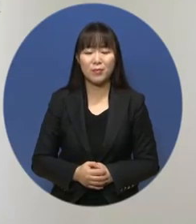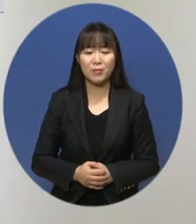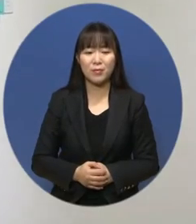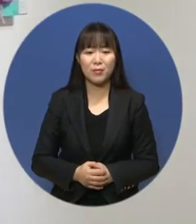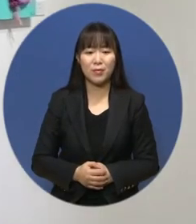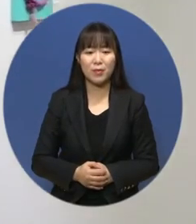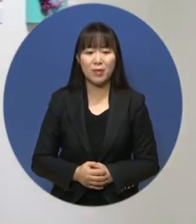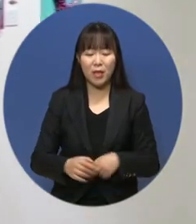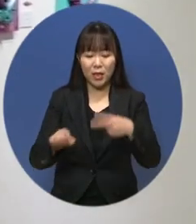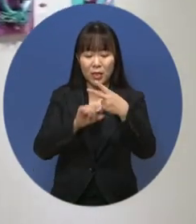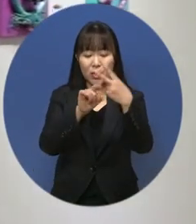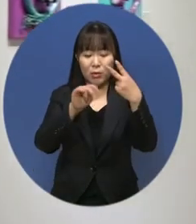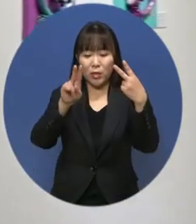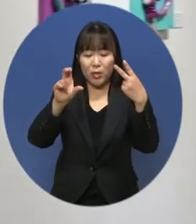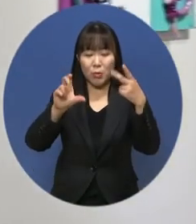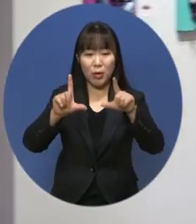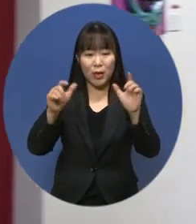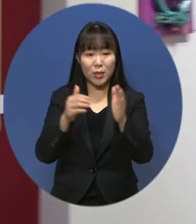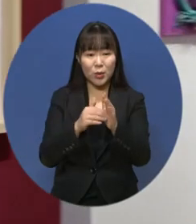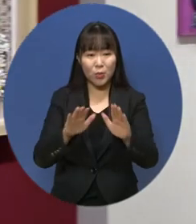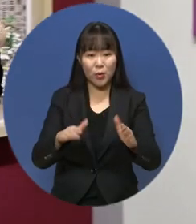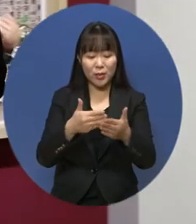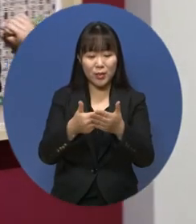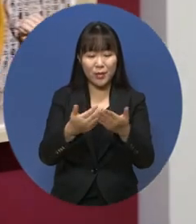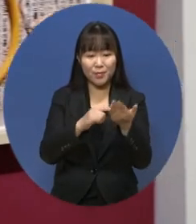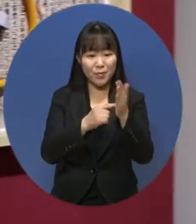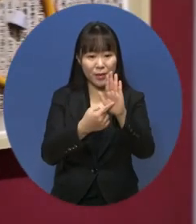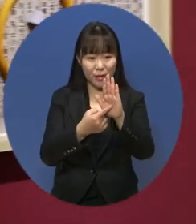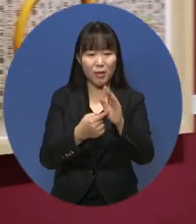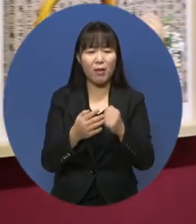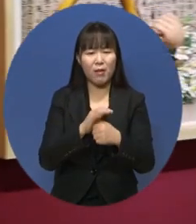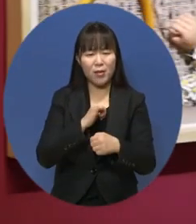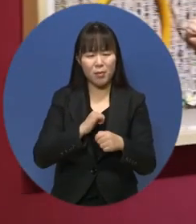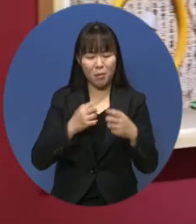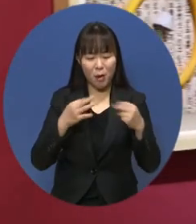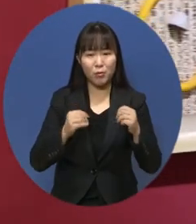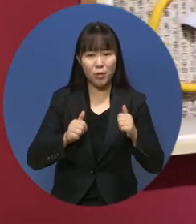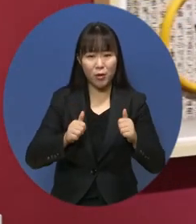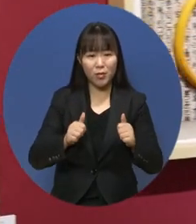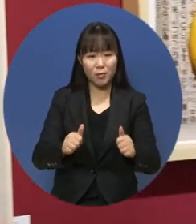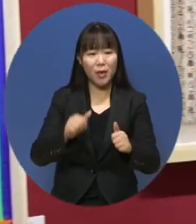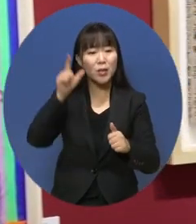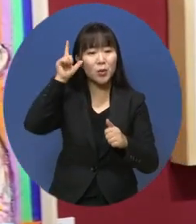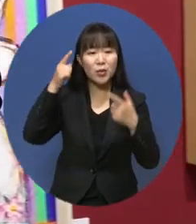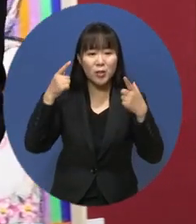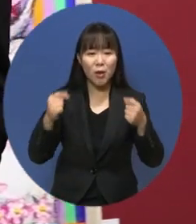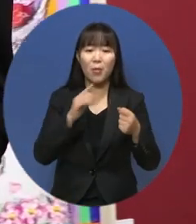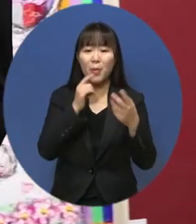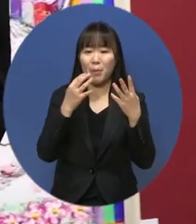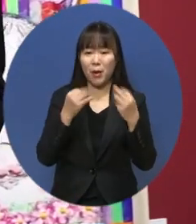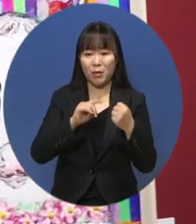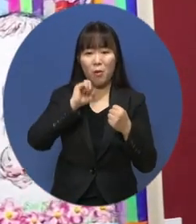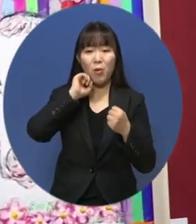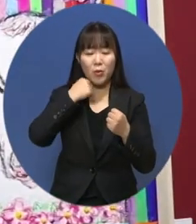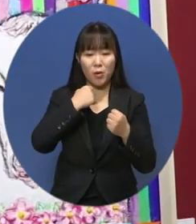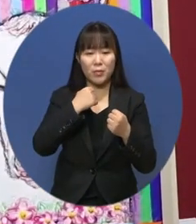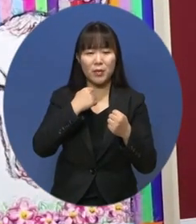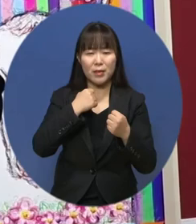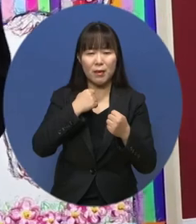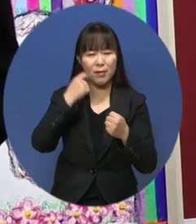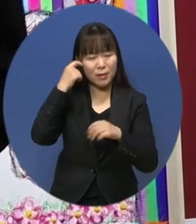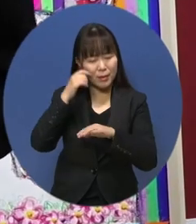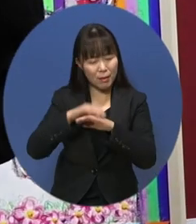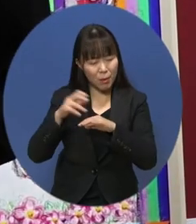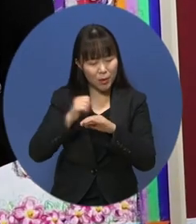다음 달 25일까지 열리는 이번 전시회를 통해 참을성이 많고 부지런한 소처럼 많은 어려움을 슬기롭게